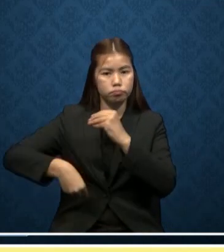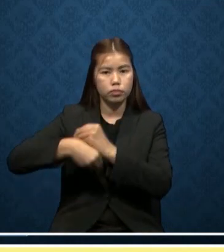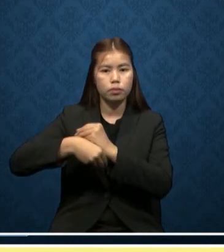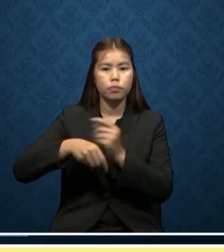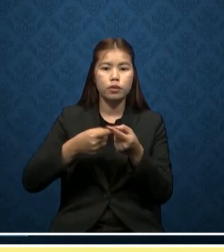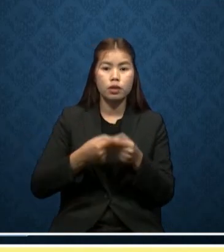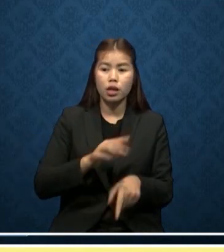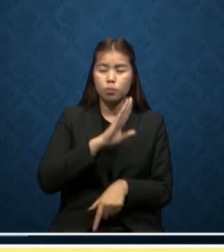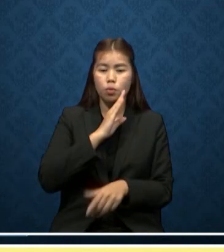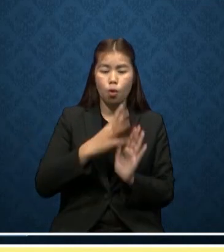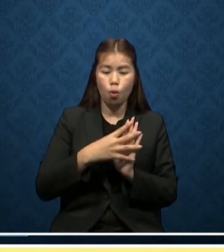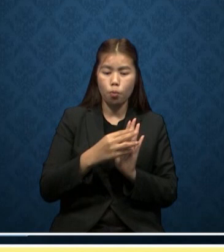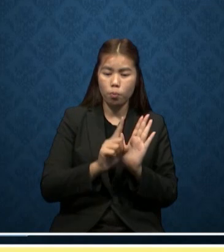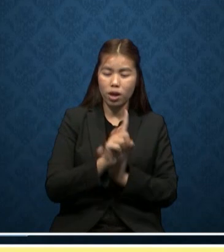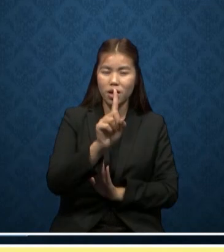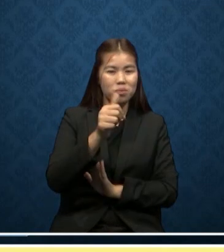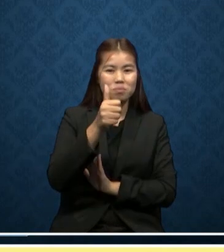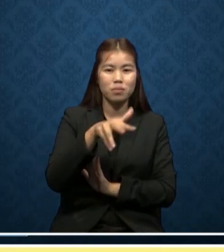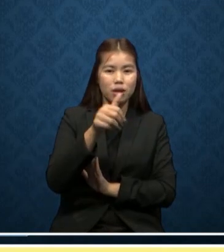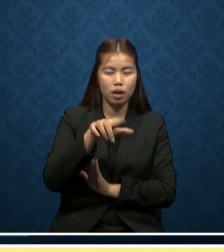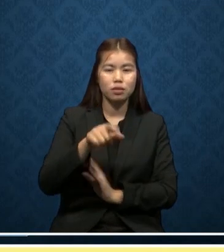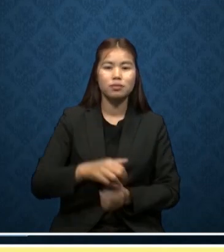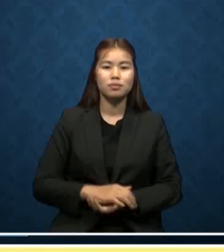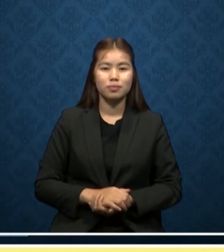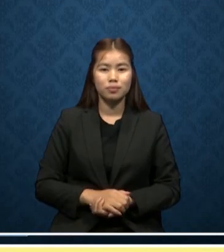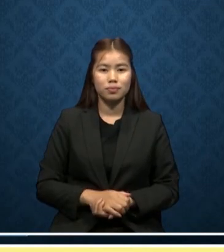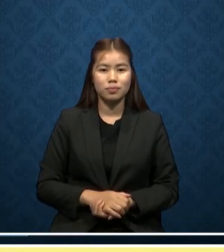เดียวแล้วเลิกเลยเนี่ยคงไม่ได้นะครับนะ